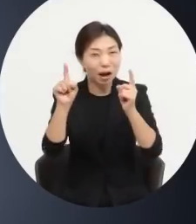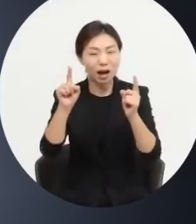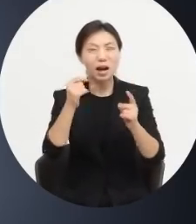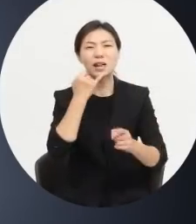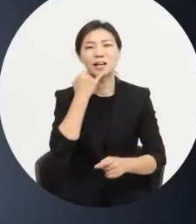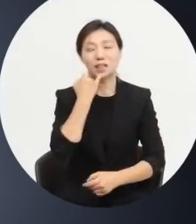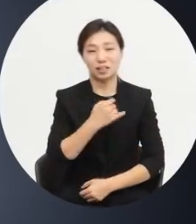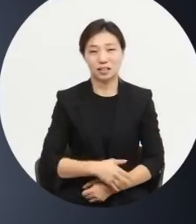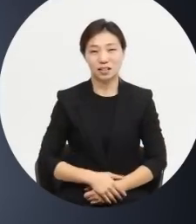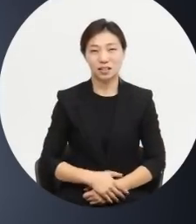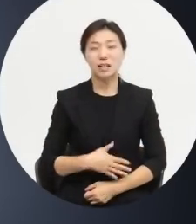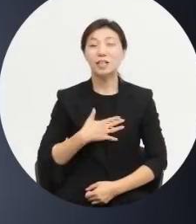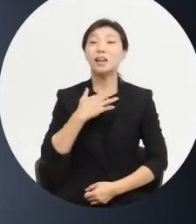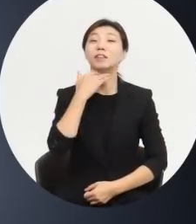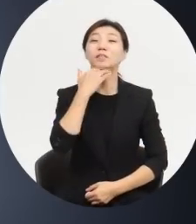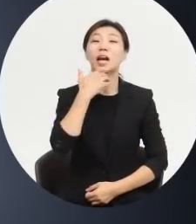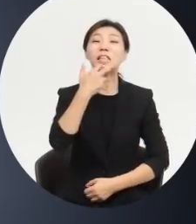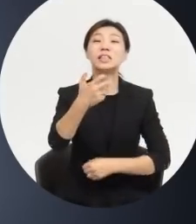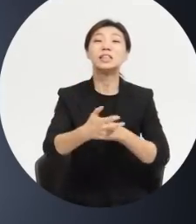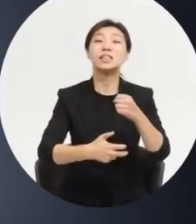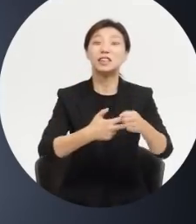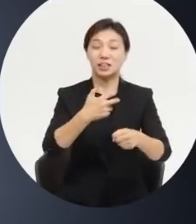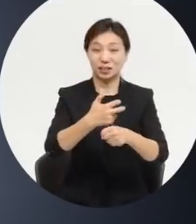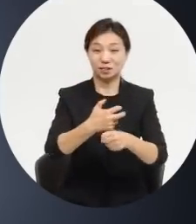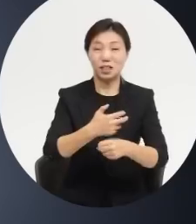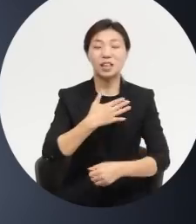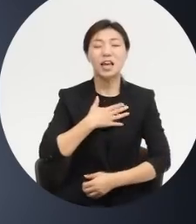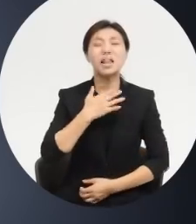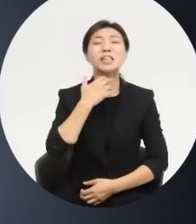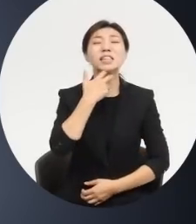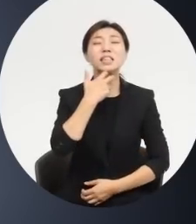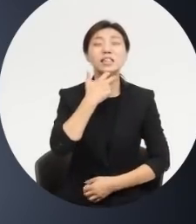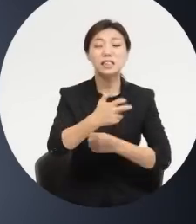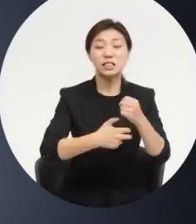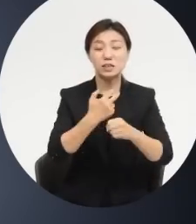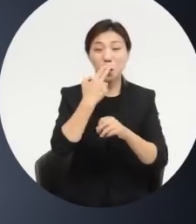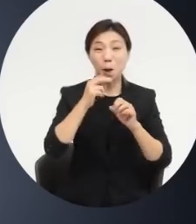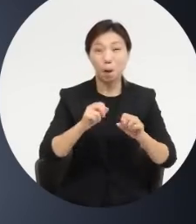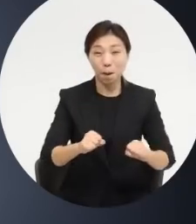돼요. 내가 한 70 살아보니까 뭐 한 10년 뵐 거 아니에요.